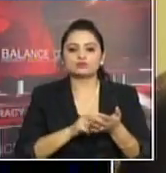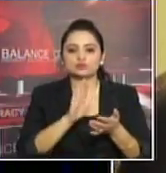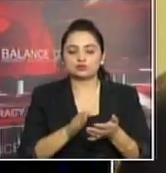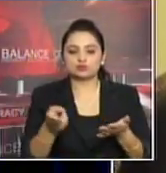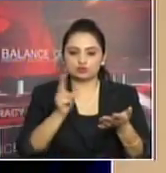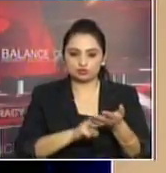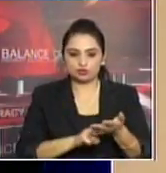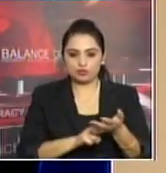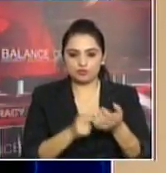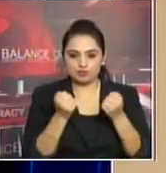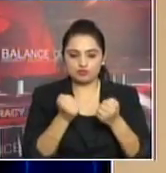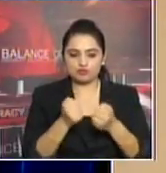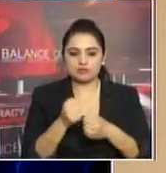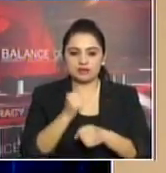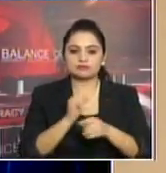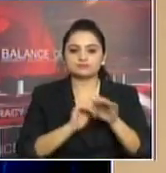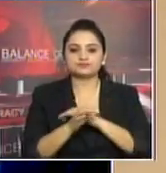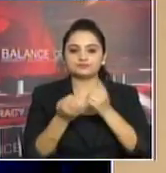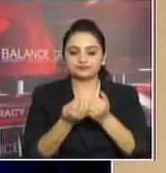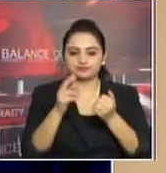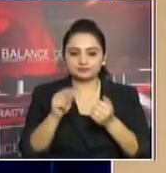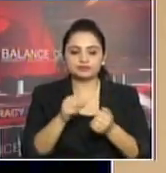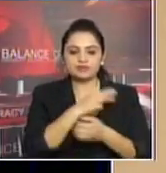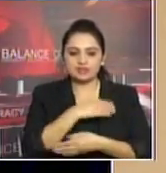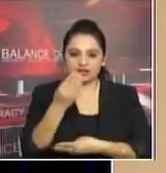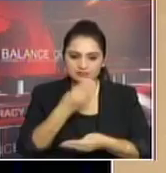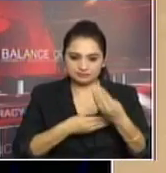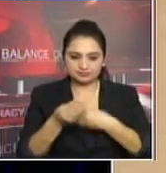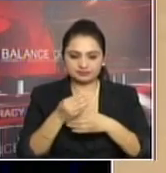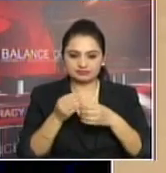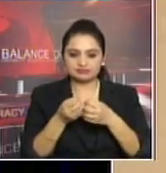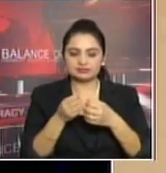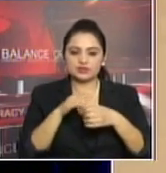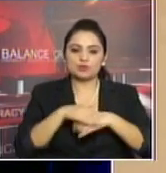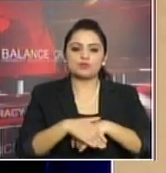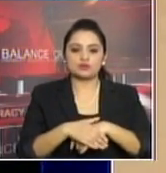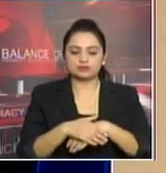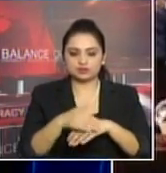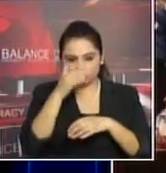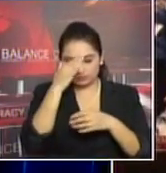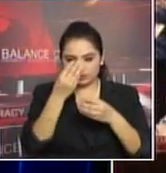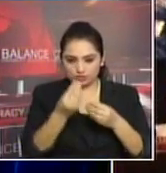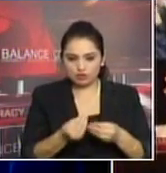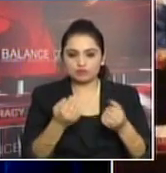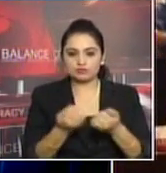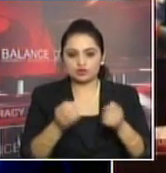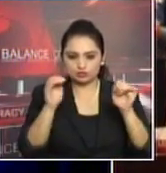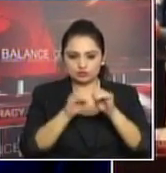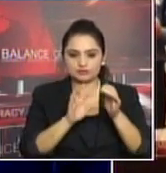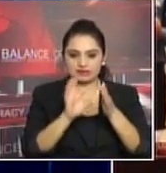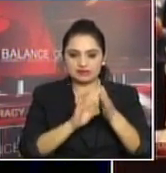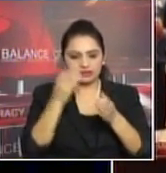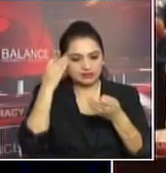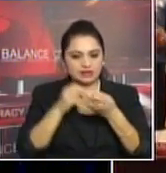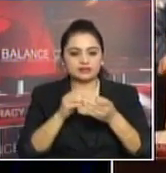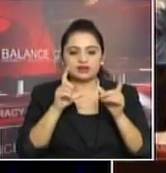कार्यान्वयन गर्नुपर्छ। विश्वव्यापी रूपमा मौलाउँदै गएको मानव बेचबिखनको समस्या न्यूनीकरण गर्न सम्बन्धित निकायको ध्यान जानु जरुरी छ। अन्यथा नियम